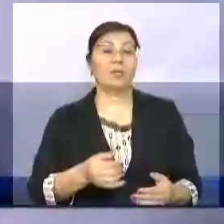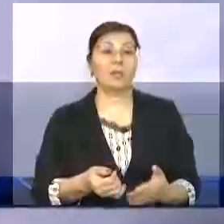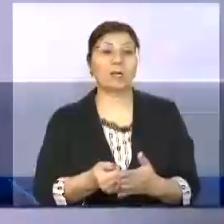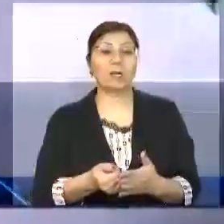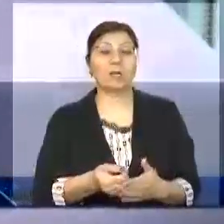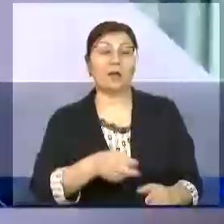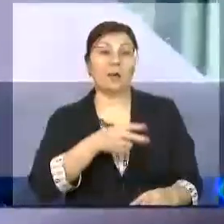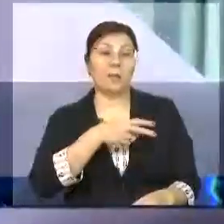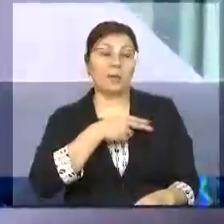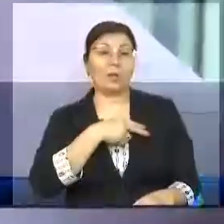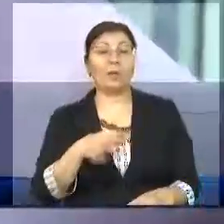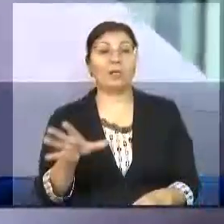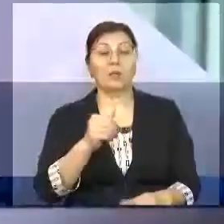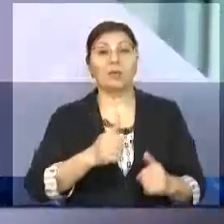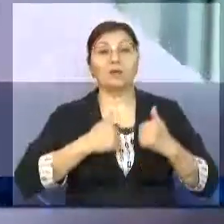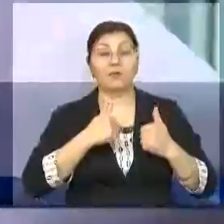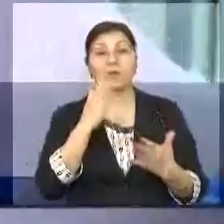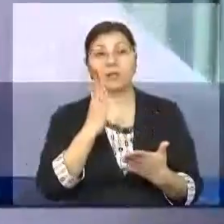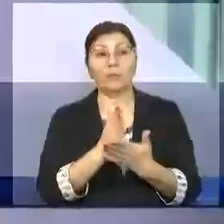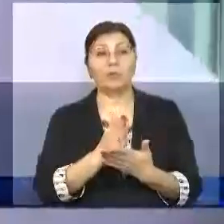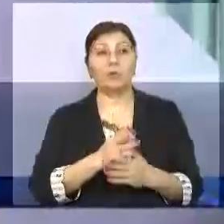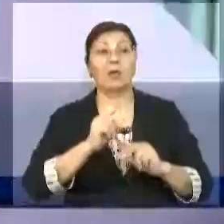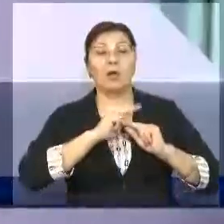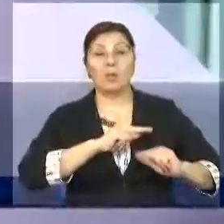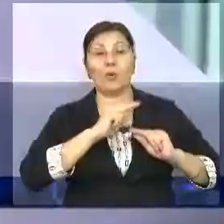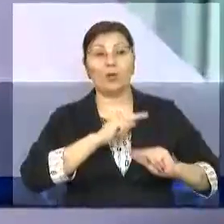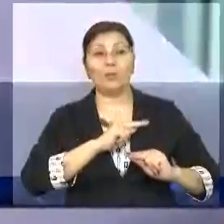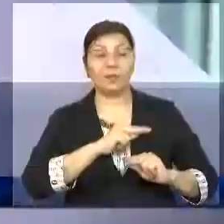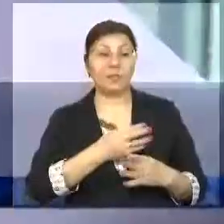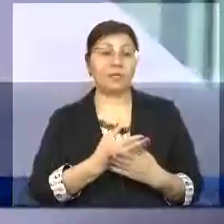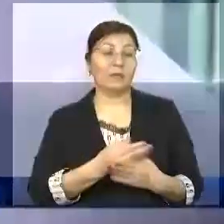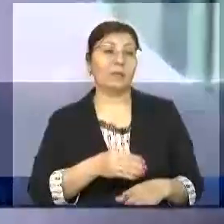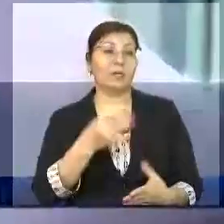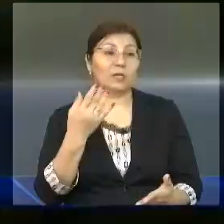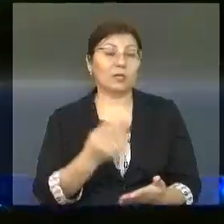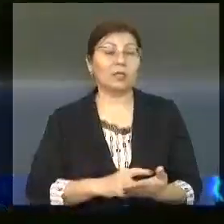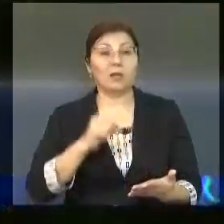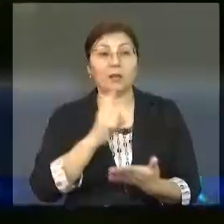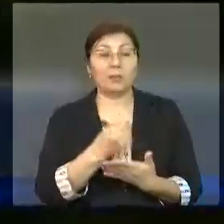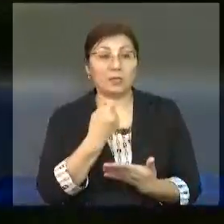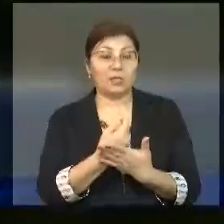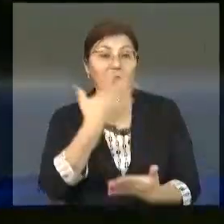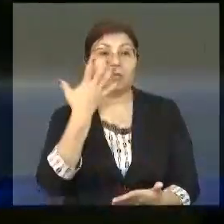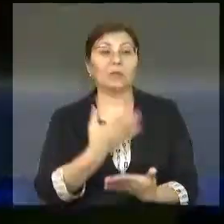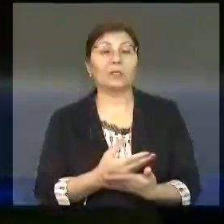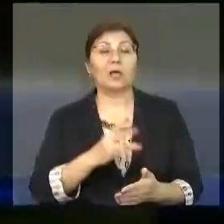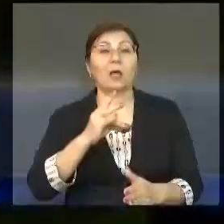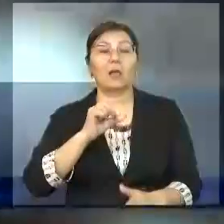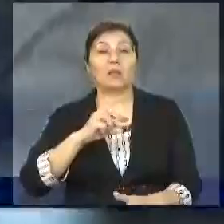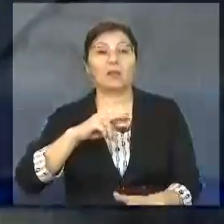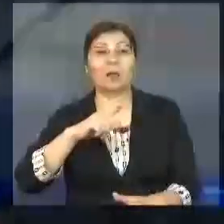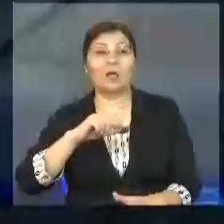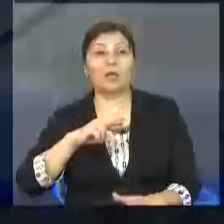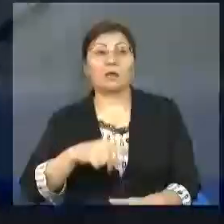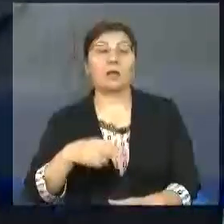әріптестеріме стимул болса екен деймін. Өйткені мұғалімдердің табанды еңбегі міндетті түрде лайықты бағасын алады. Наталья Пеннер ағылшын тілінің